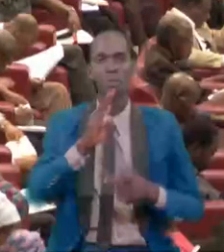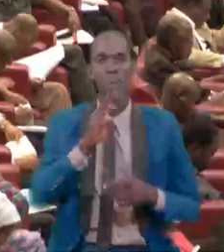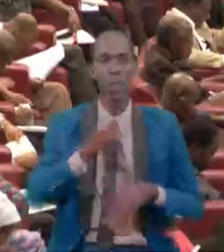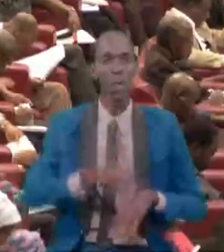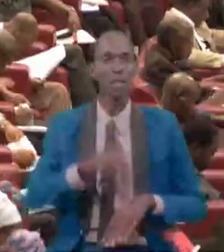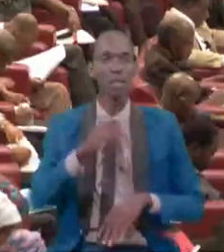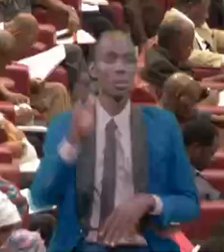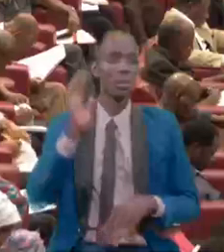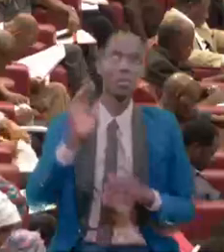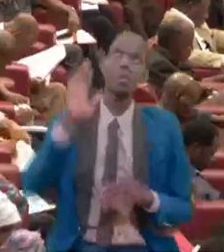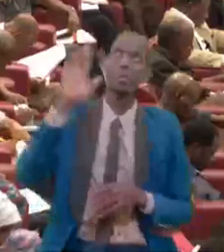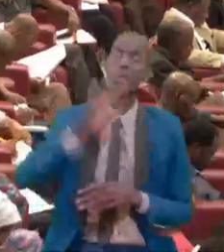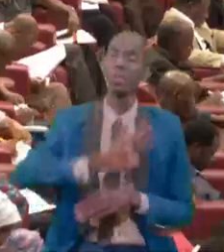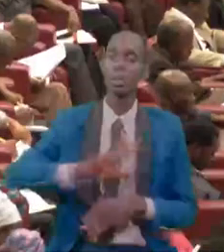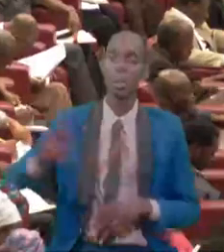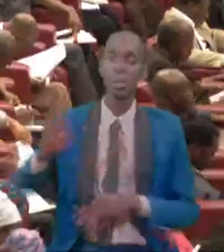prince et sauveur.